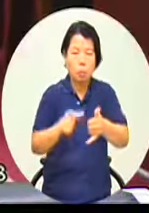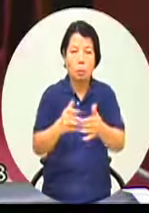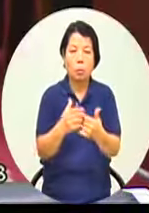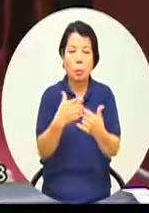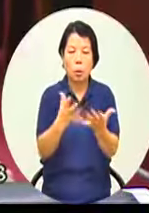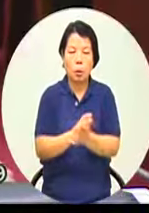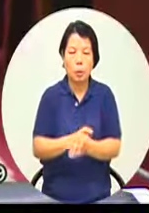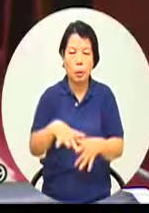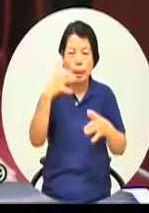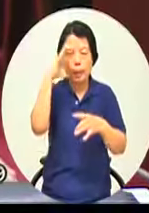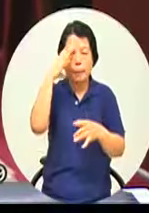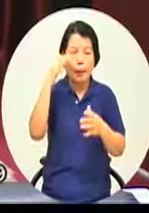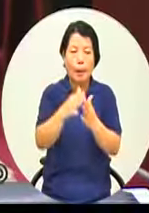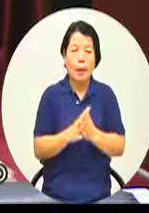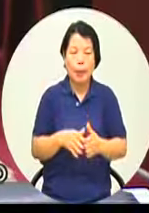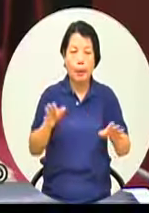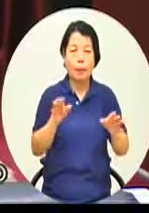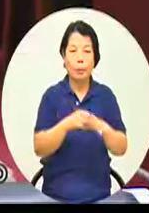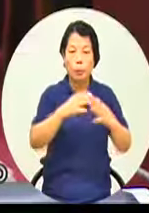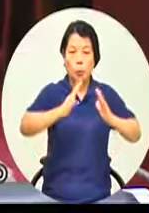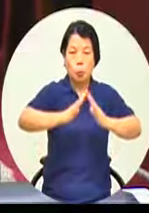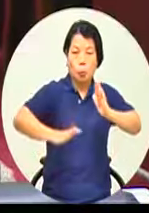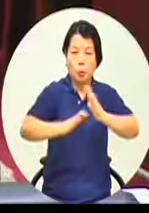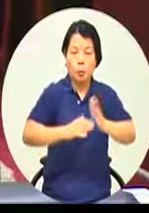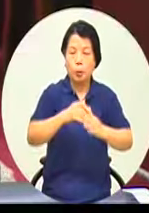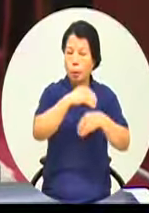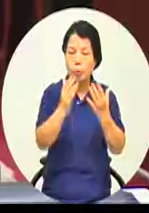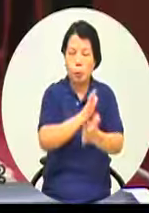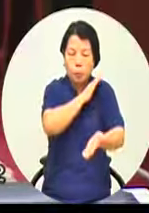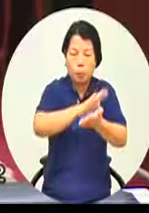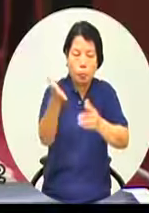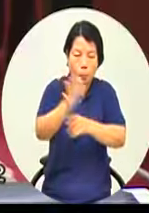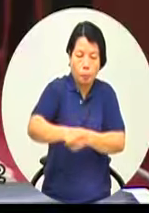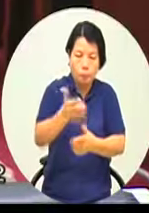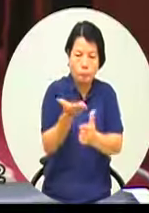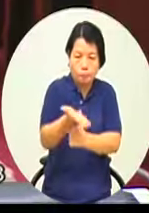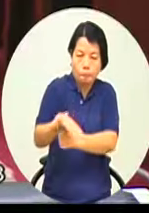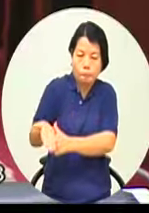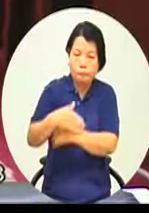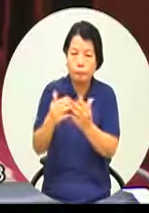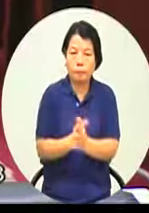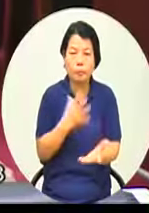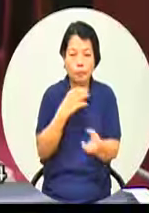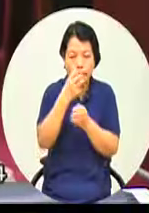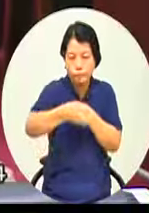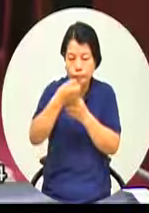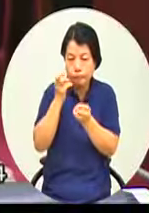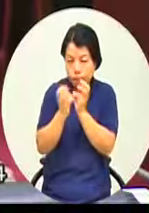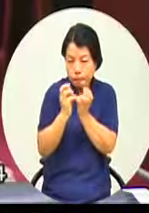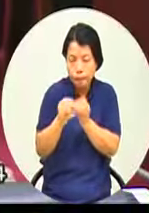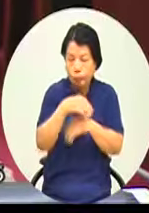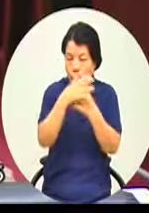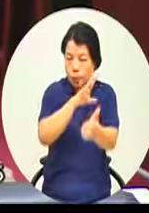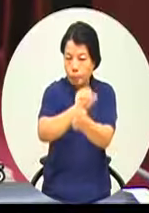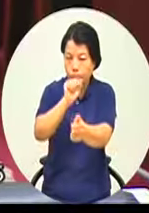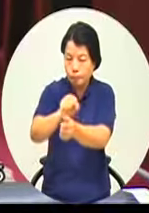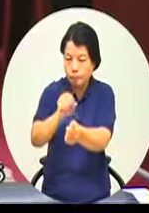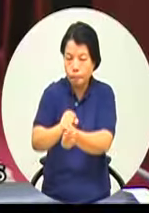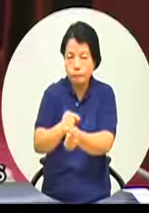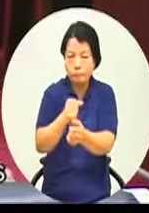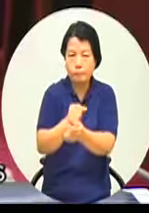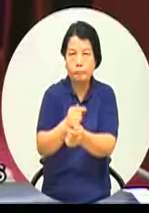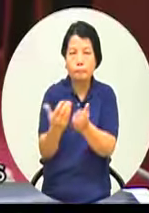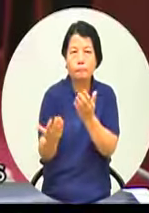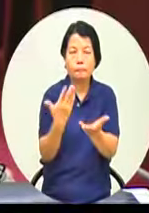复杂的灭门血案啊，每个蛛丝马迹都不遗漏，只要有一点点可疑的线索，他们都一